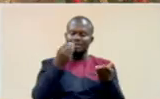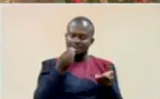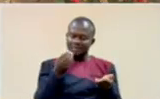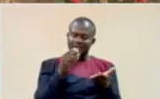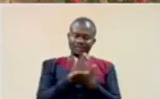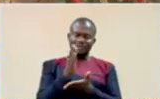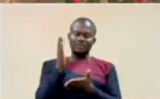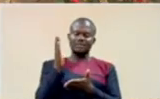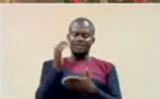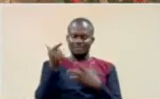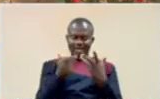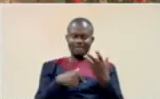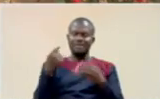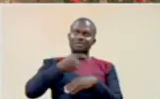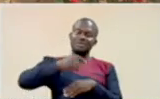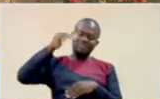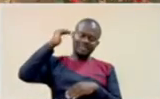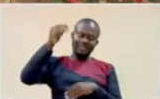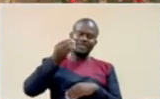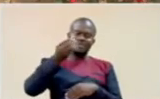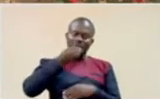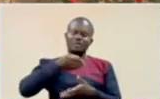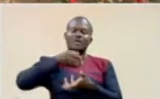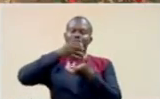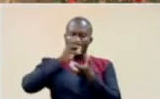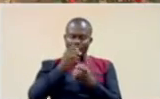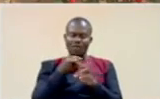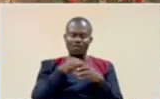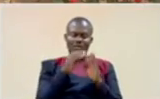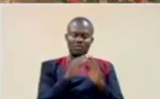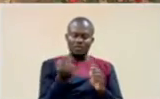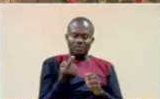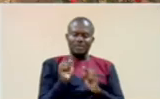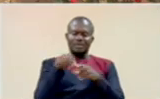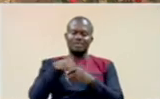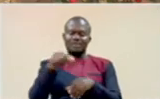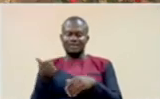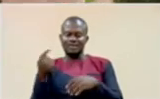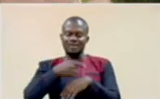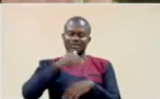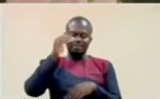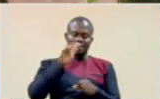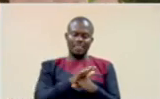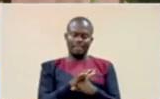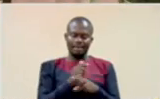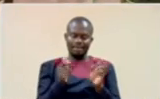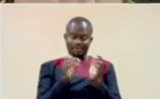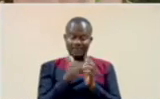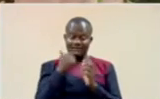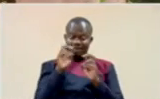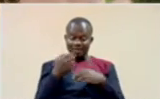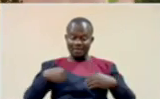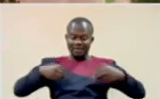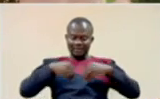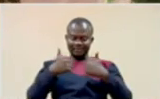mbese wasangaga ari ibintu by'iminsi mikuru byo kurya no kunywa umuntu ava mu rugo ajya mu rundi byabaga ari umunsi mukuru cyane. Gusa bavuga ko babaga